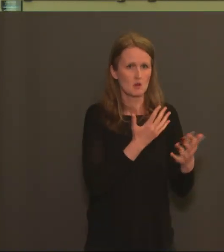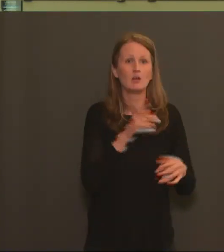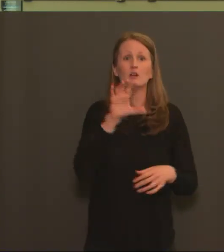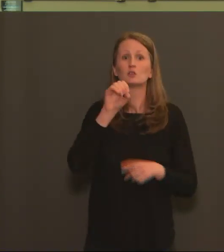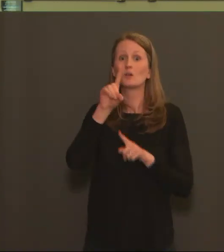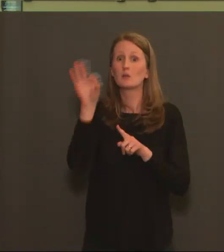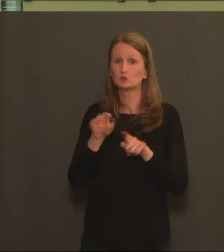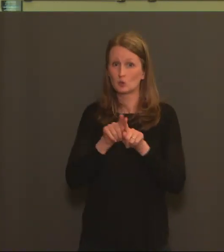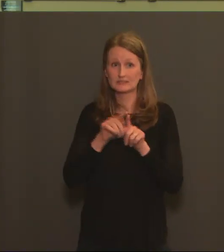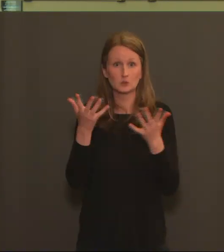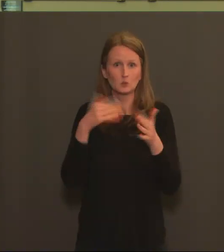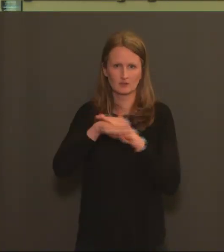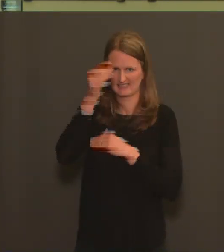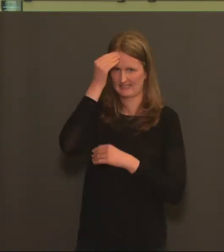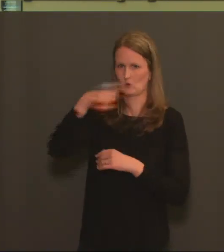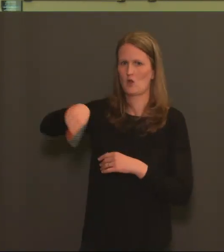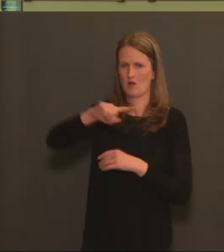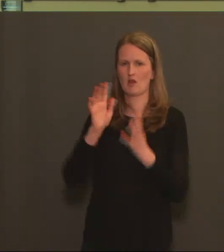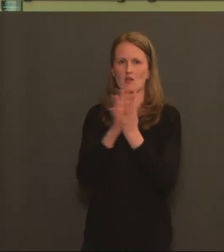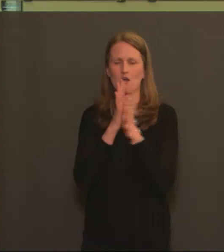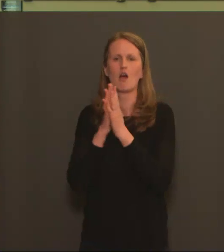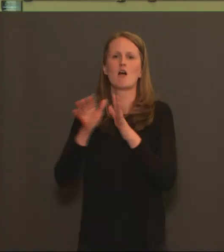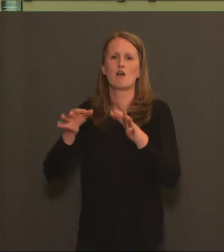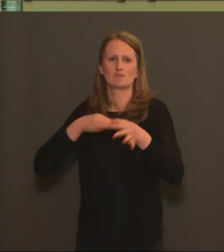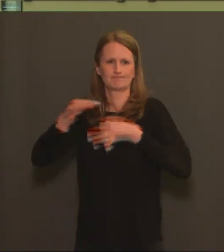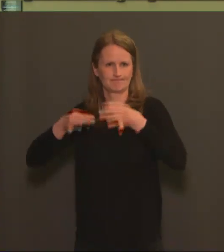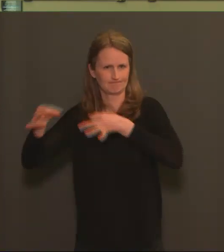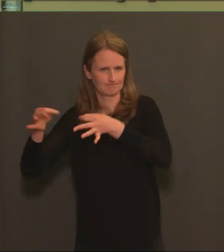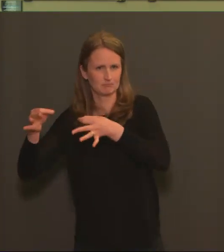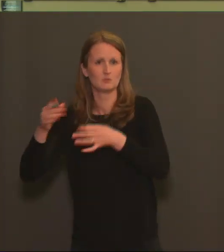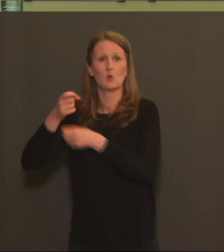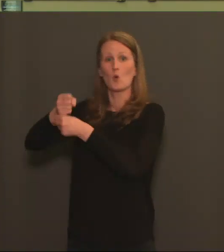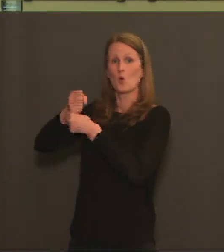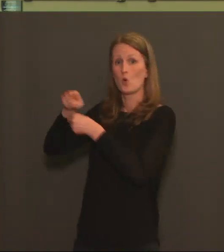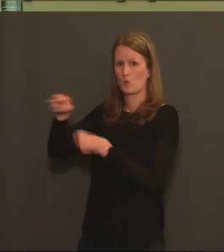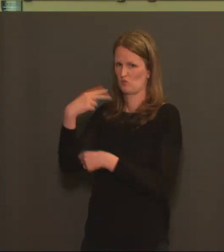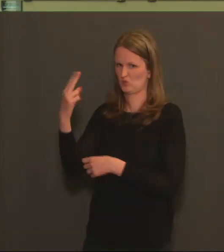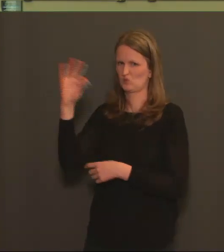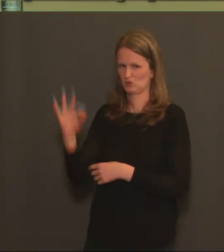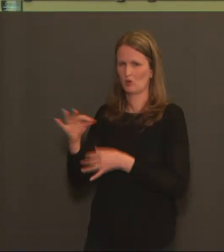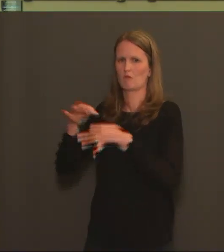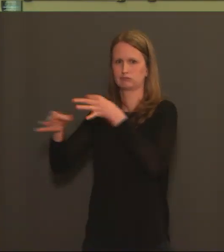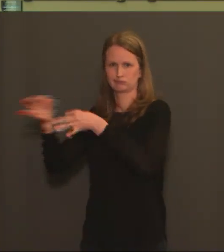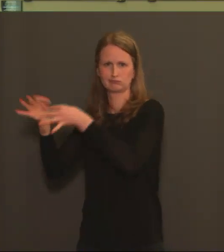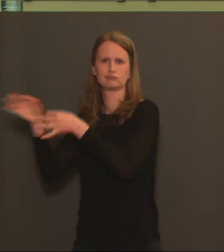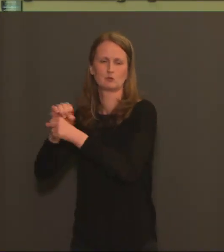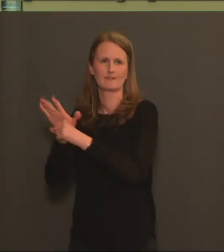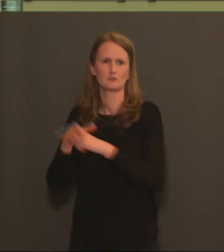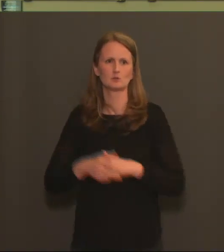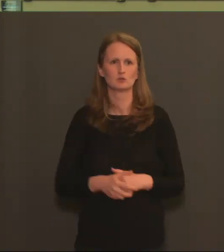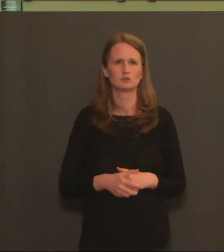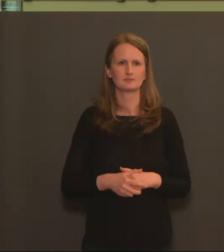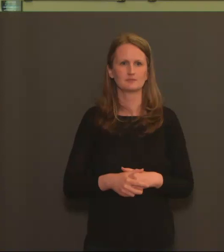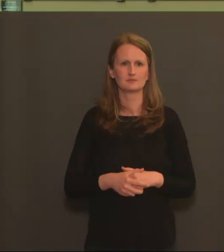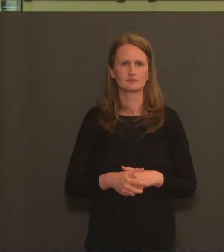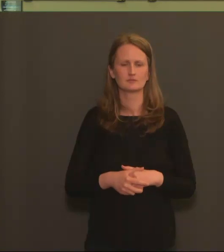soins, dans 12%. Si on s'intéresse à la totalité des infections, on a 23%, un quart des